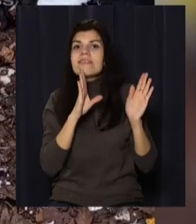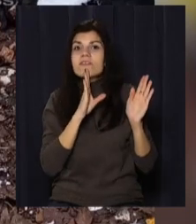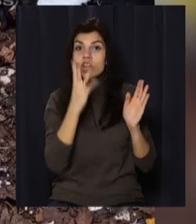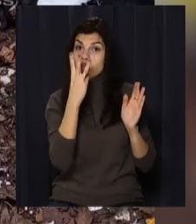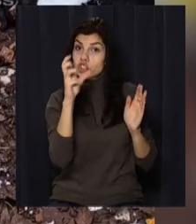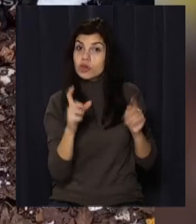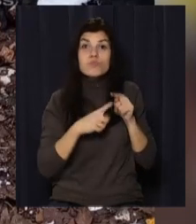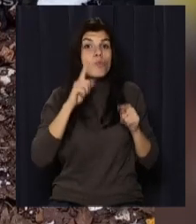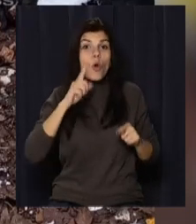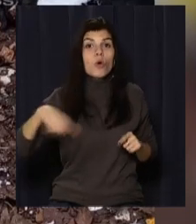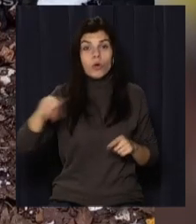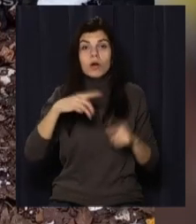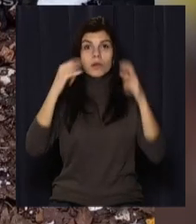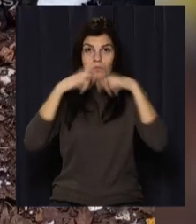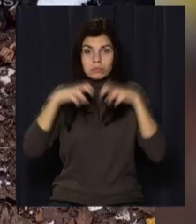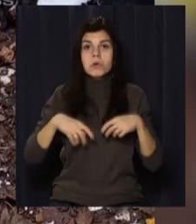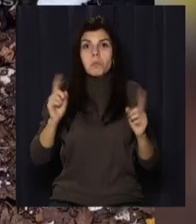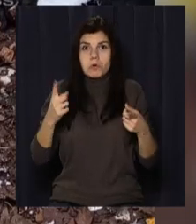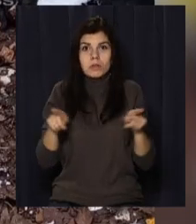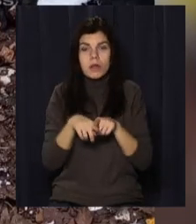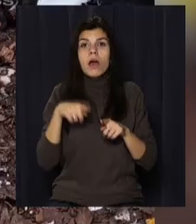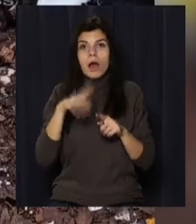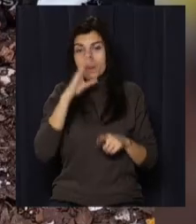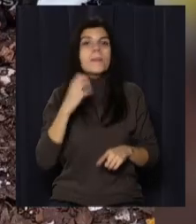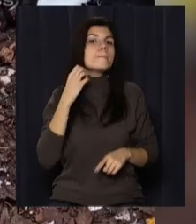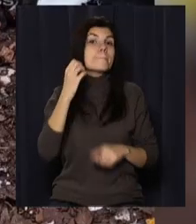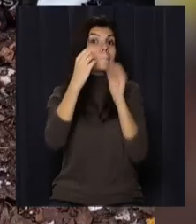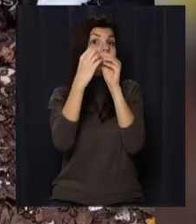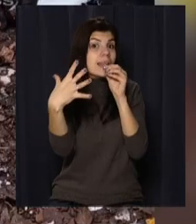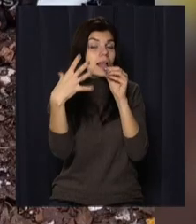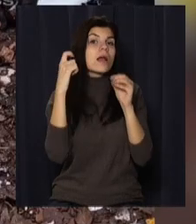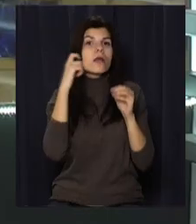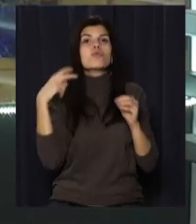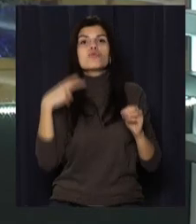Злочинцям загрожує від 15 років позбавлення волі до довічного ув'язнення.